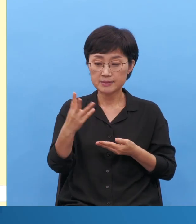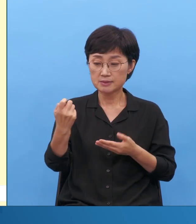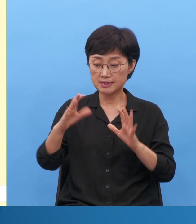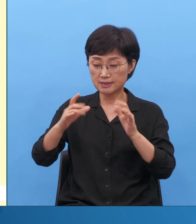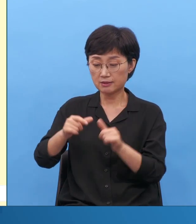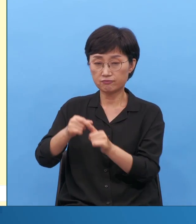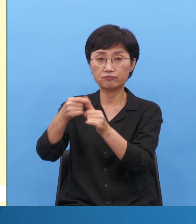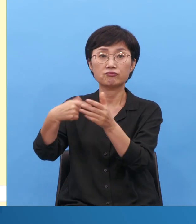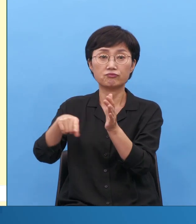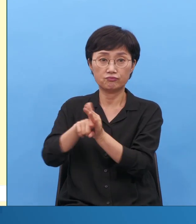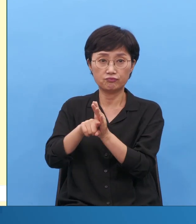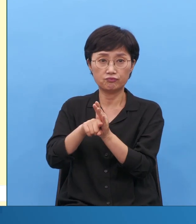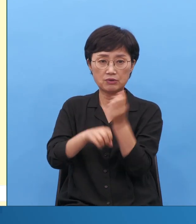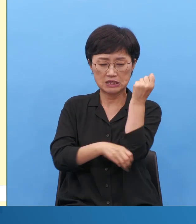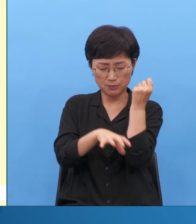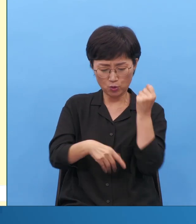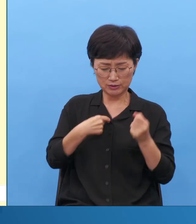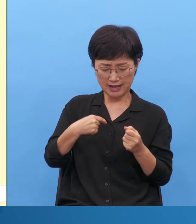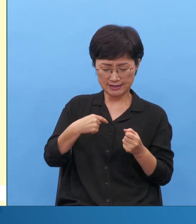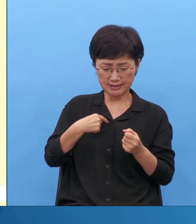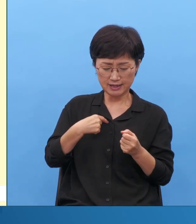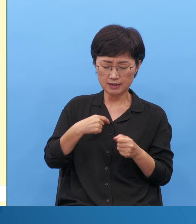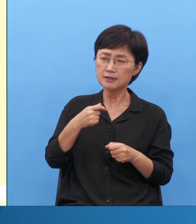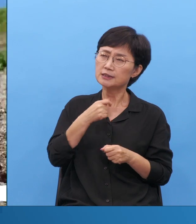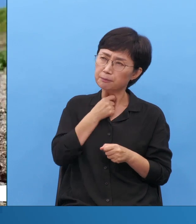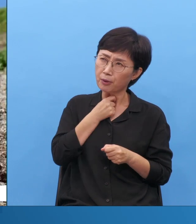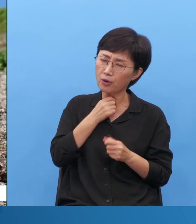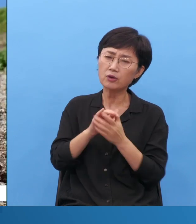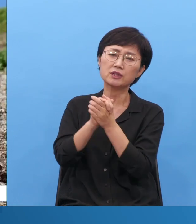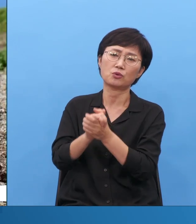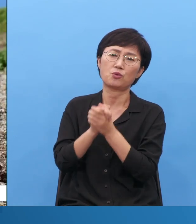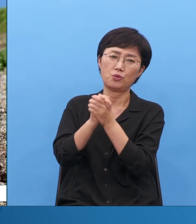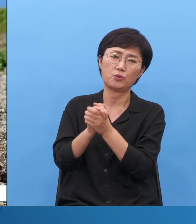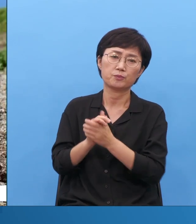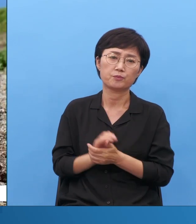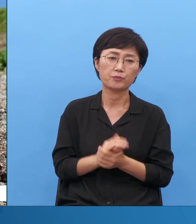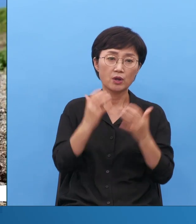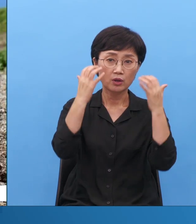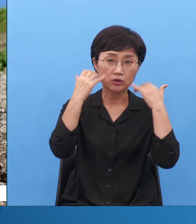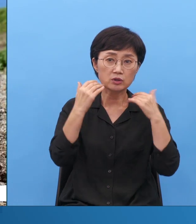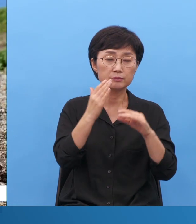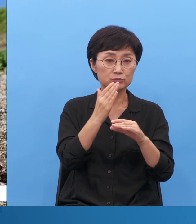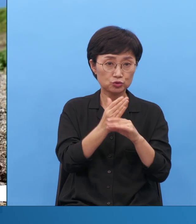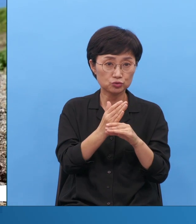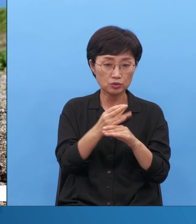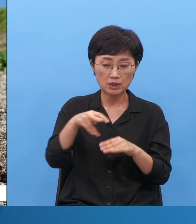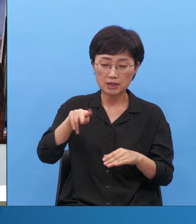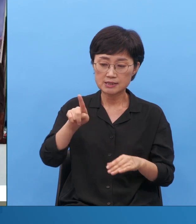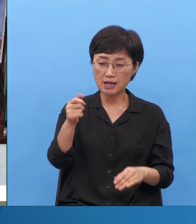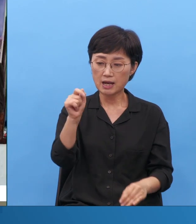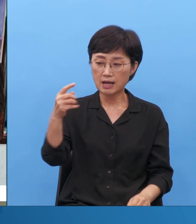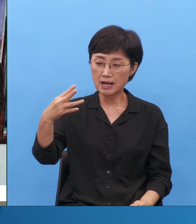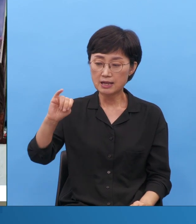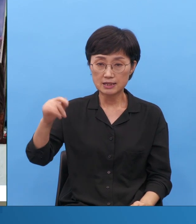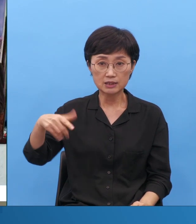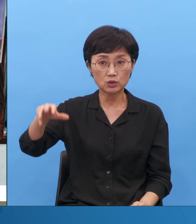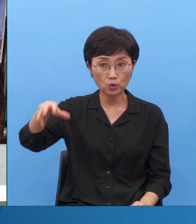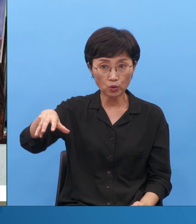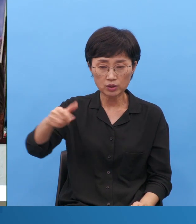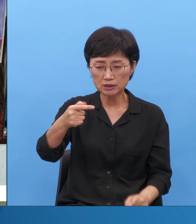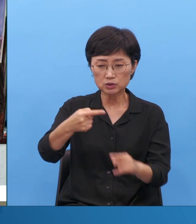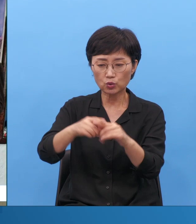있는 플랫폼을 가지도록 기도하고 있어. 이번 여름엔 사할린과 연해주 지역의 큰 교회를